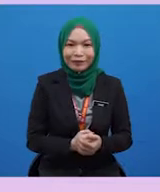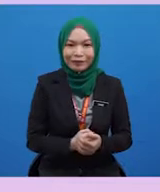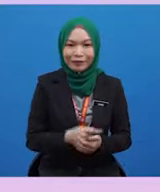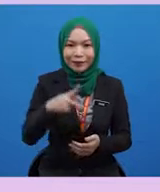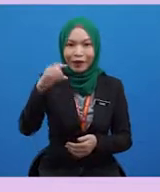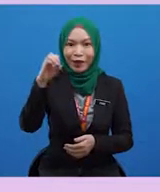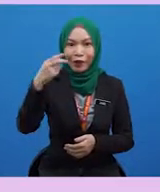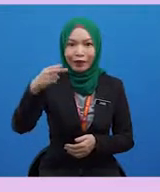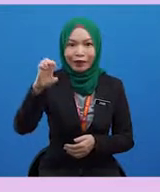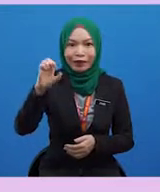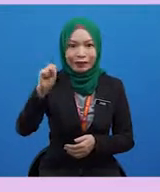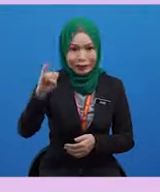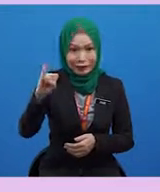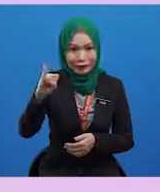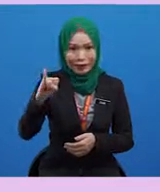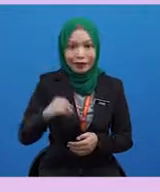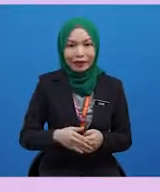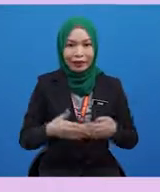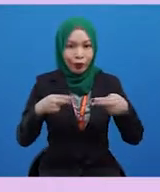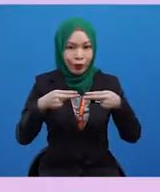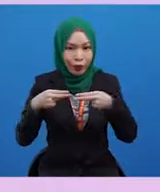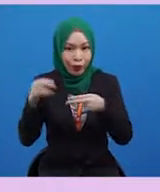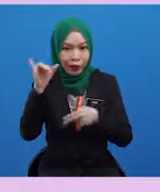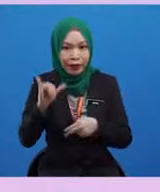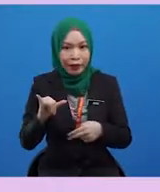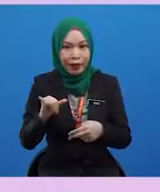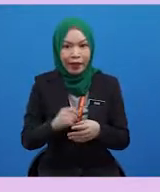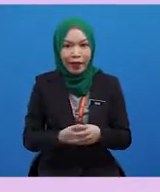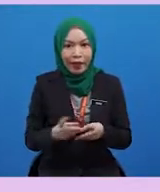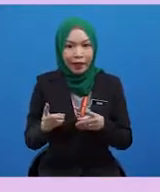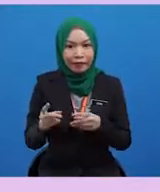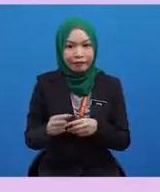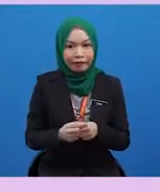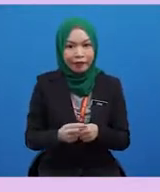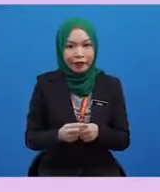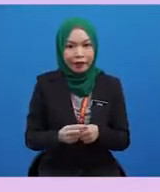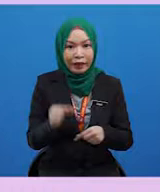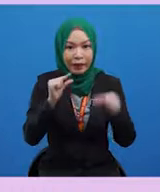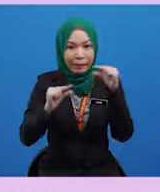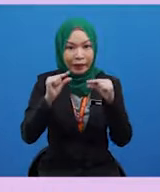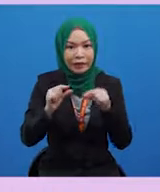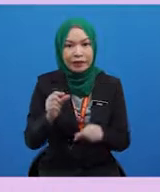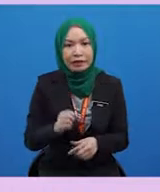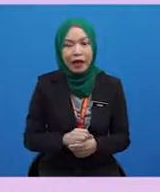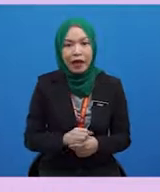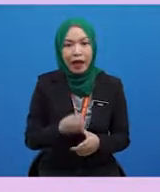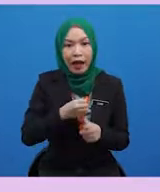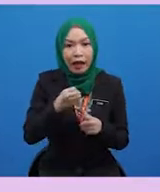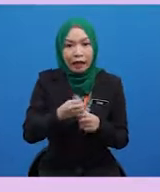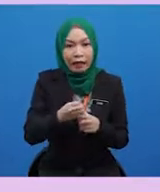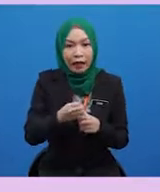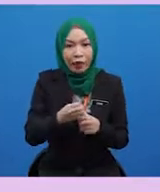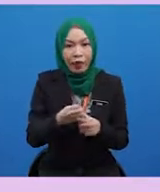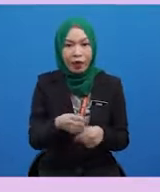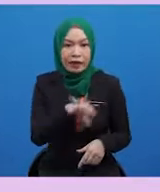Kohesi ialah tautan atau hubungan yang gramatis atau yang bersifat leksikal antara unsur yang membina